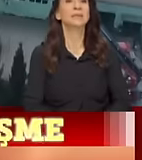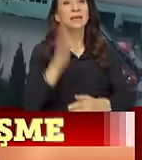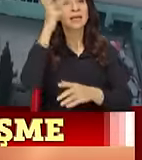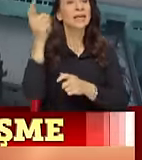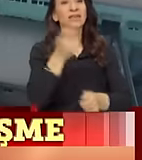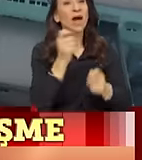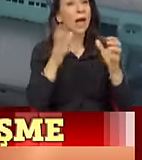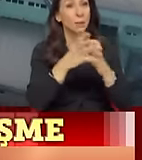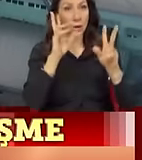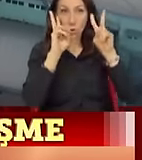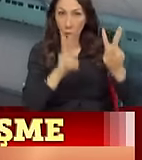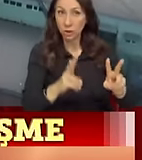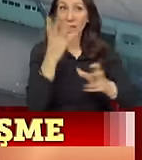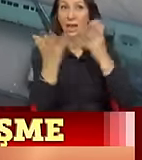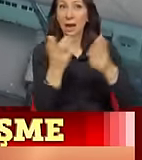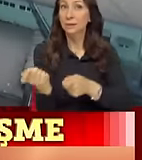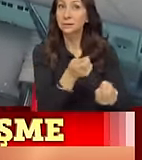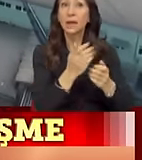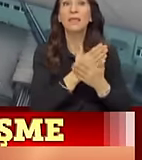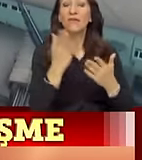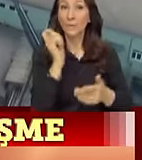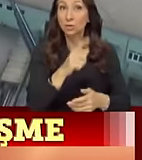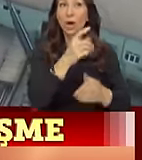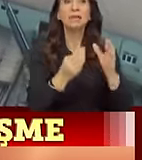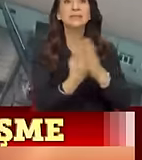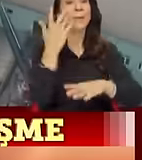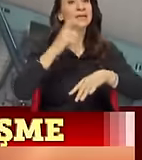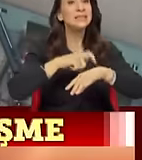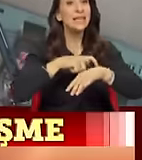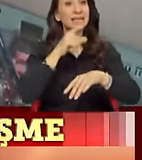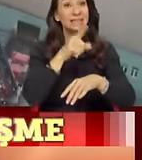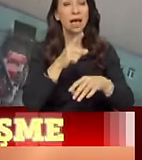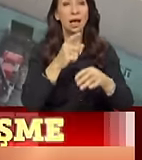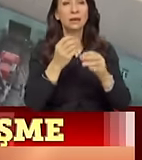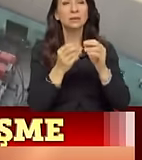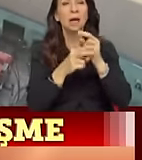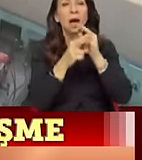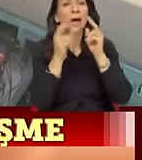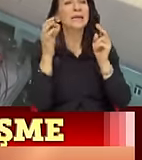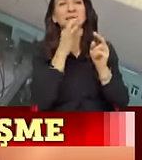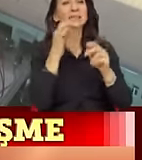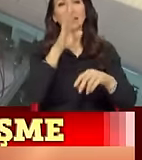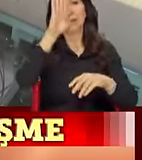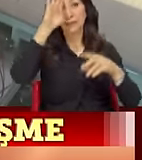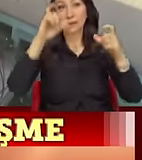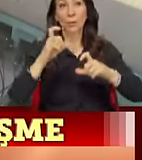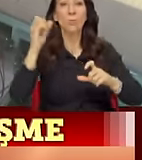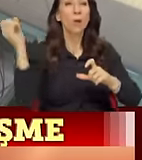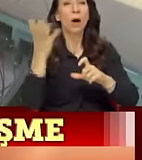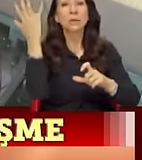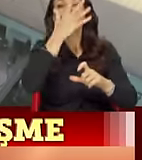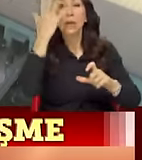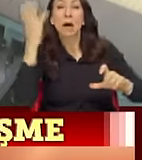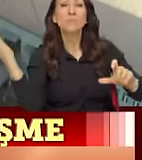İtfaiye ekiplerini gördünüz, yangına müdahale devam ediyor. Sabah saatlerinde, şafak vaktinde İstanbul'da gökyüzü bir